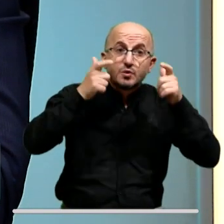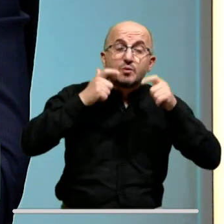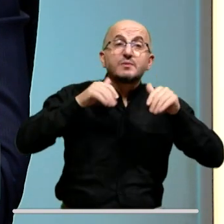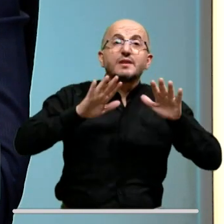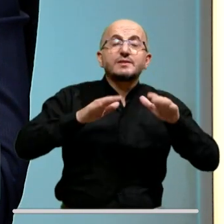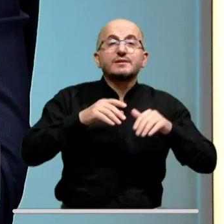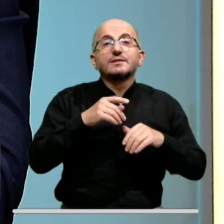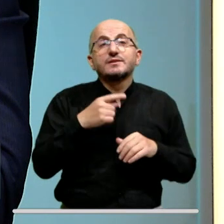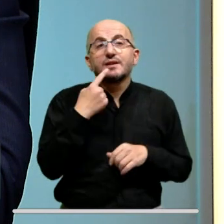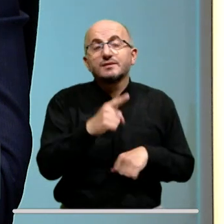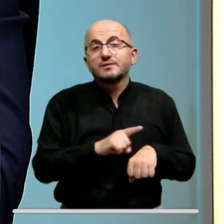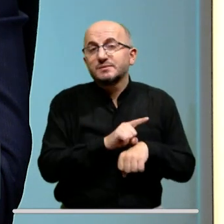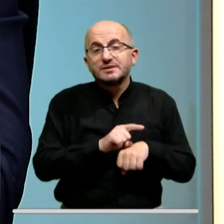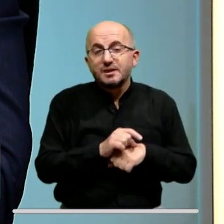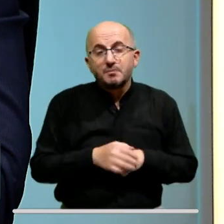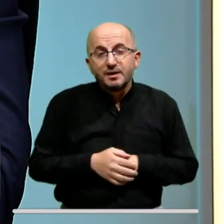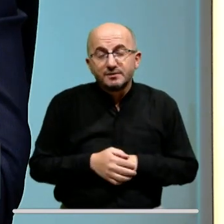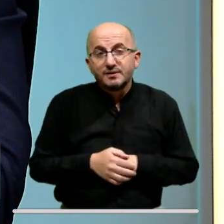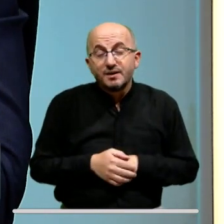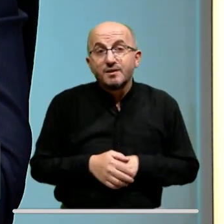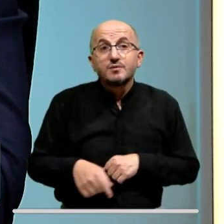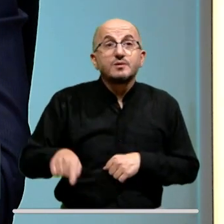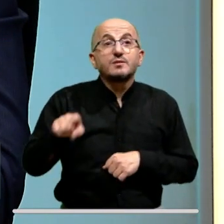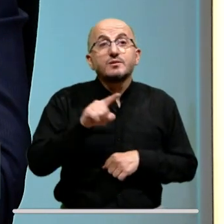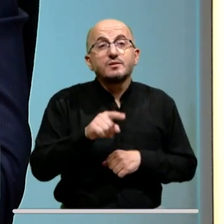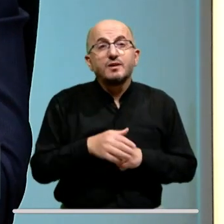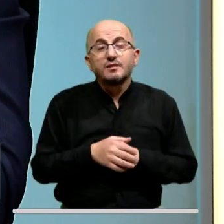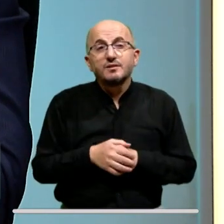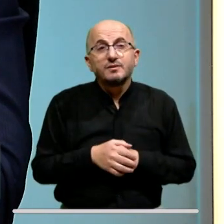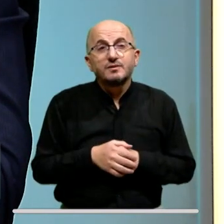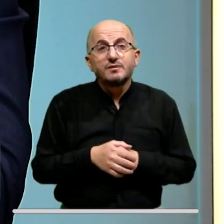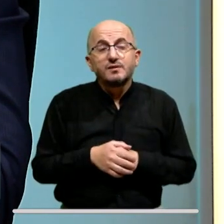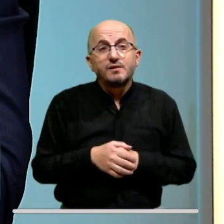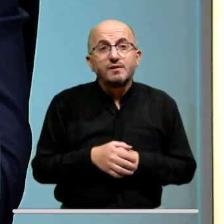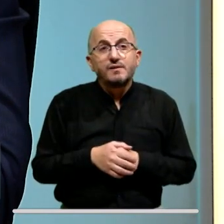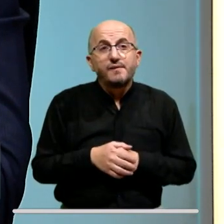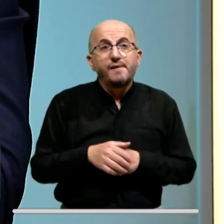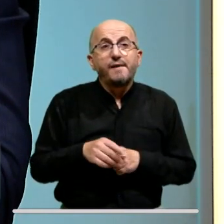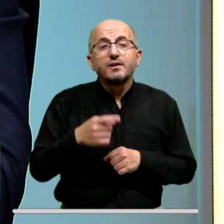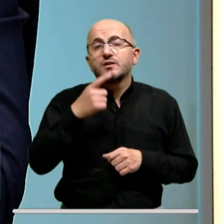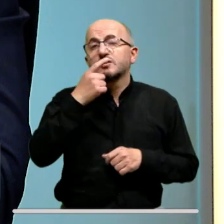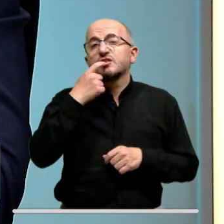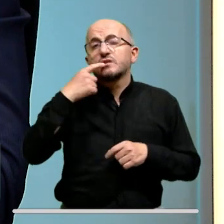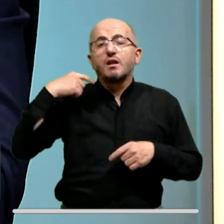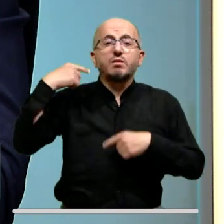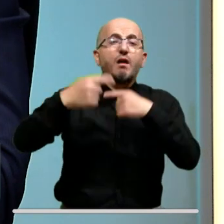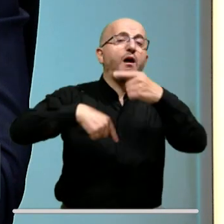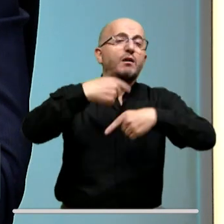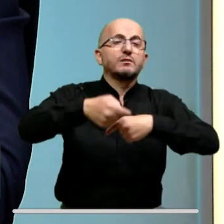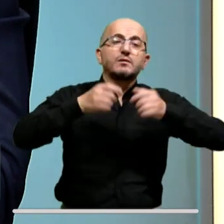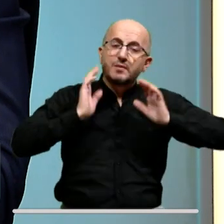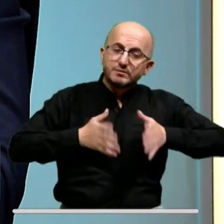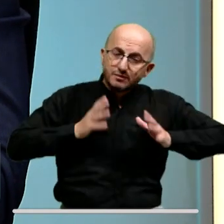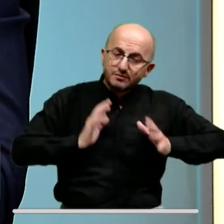sen sorumlu değilsin dediğimiz zaman bunlar tabii ki 10 yıllardan beri kılıyorlar bu